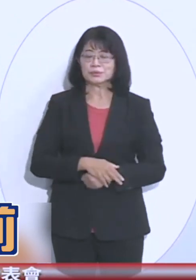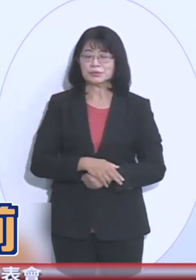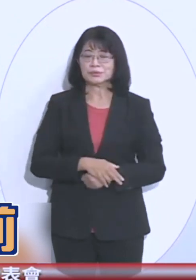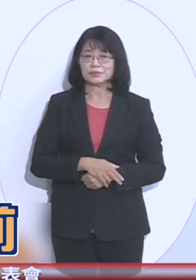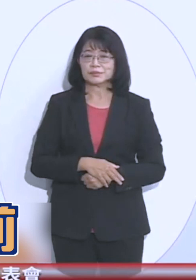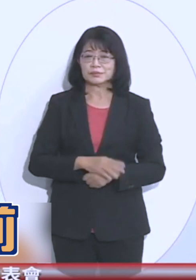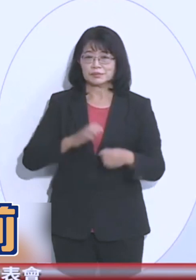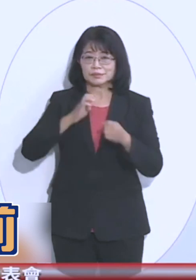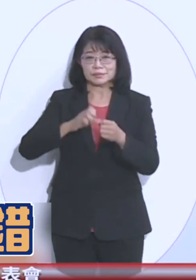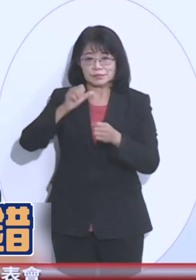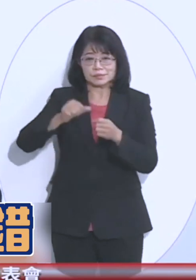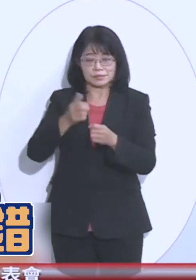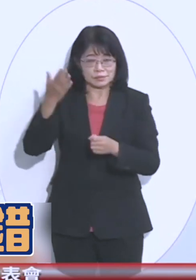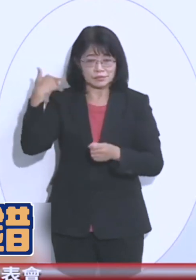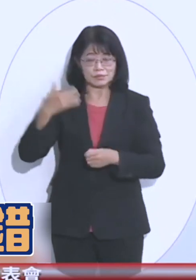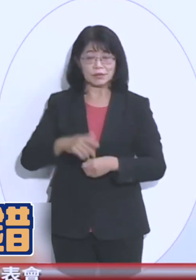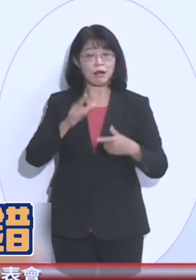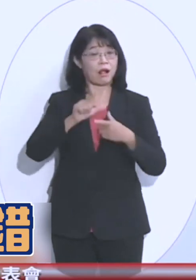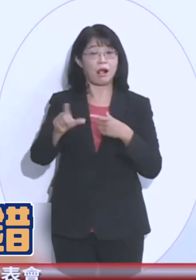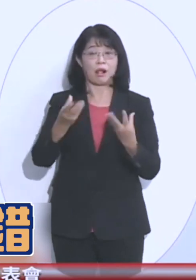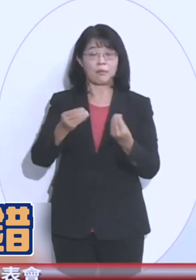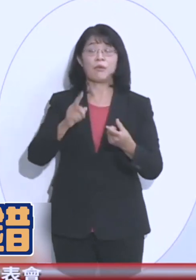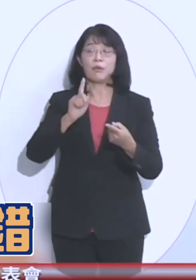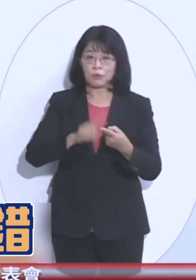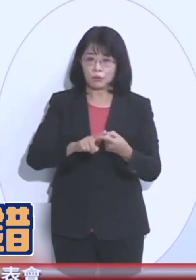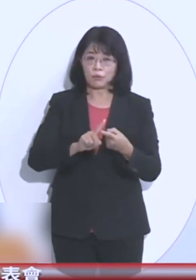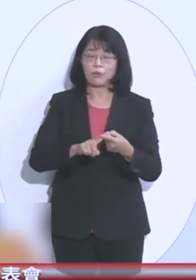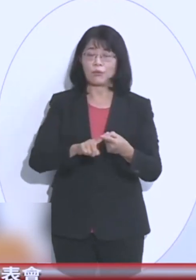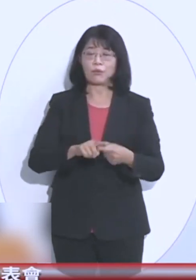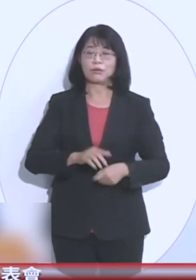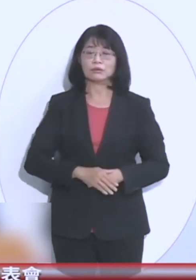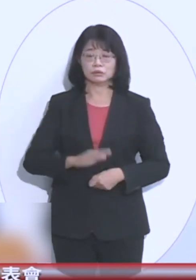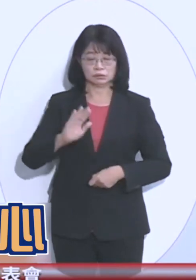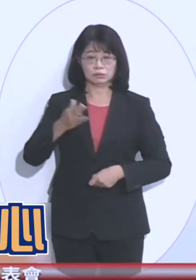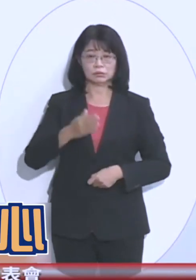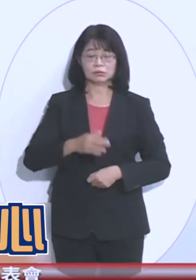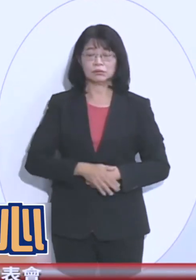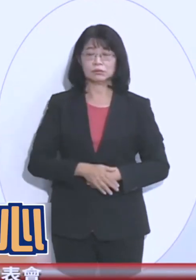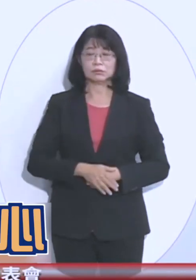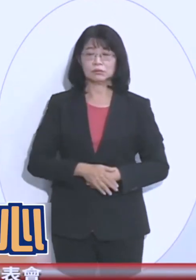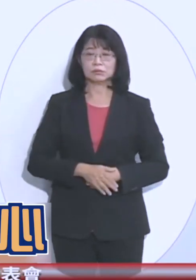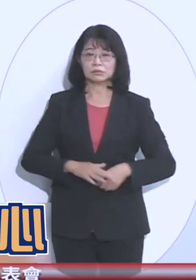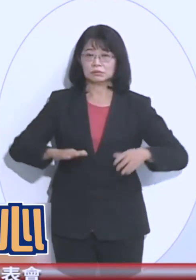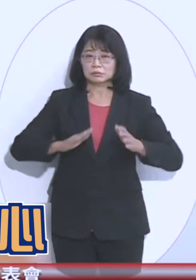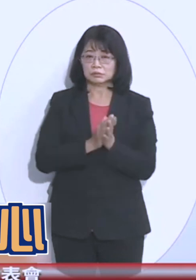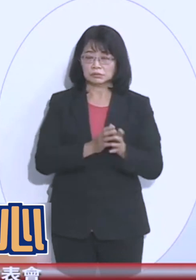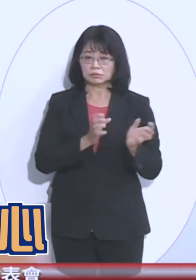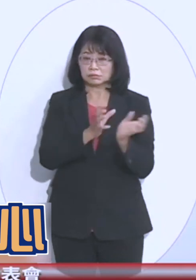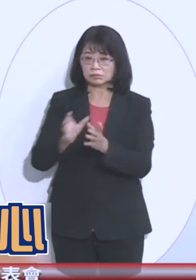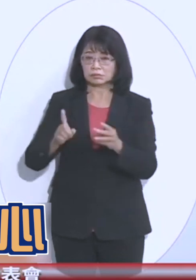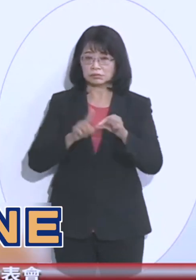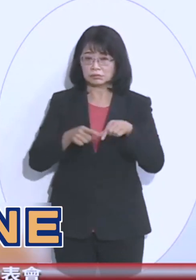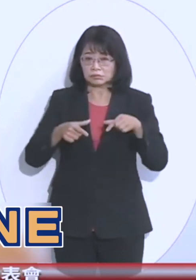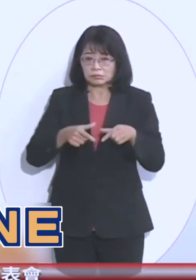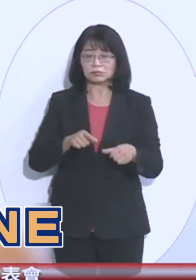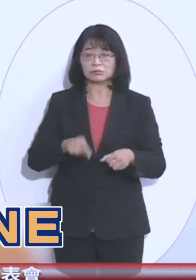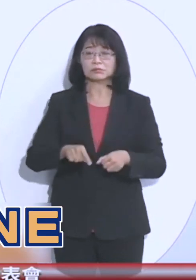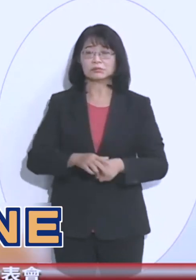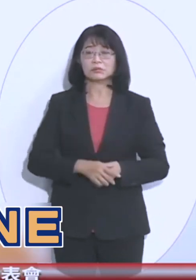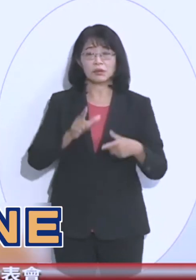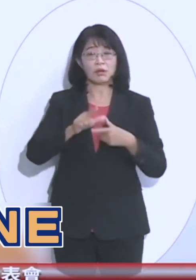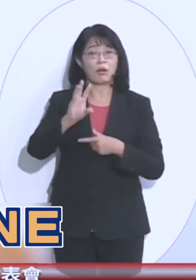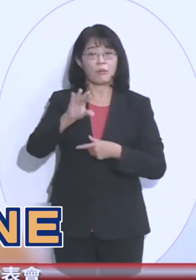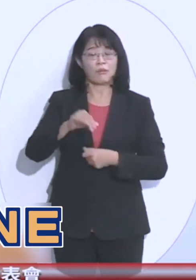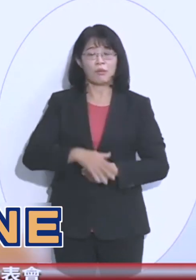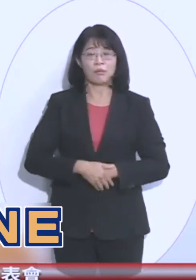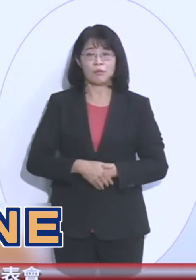四五十年前。无赖，无唔对，但是这个马上办中心，不管有赖无